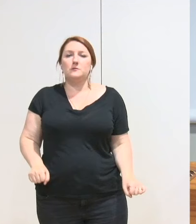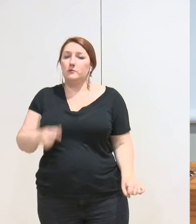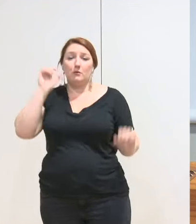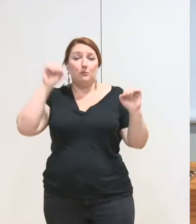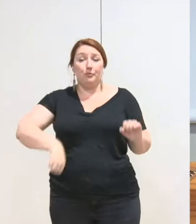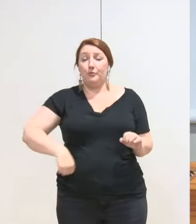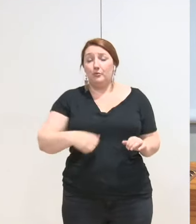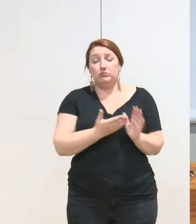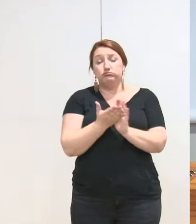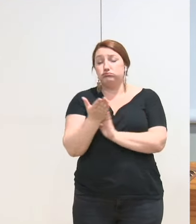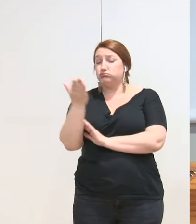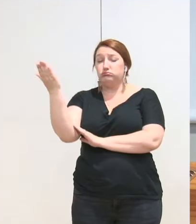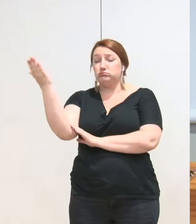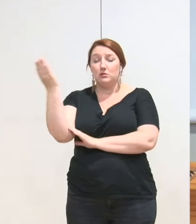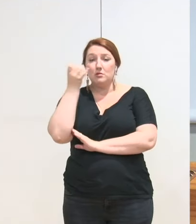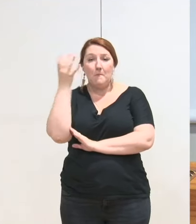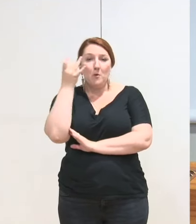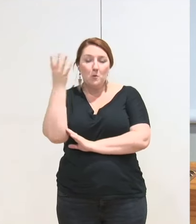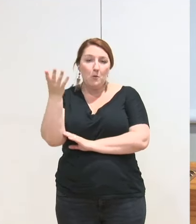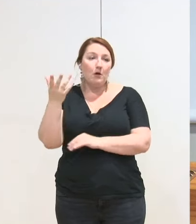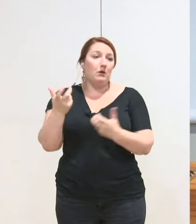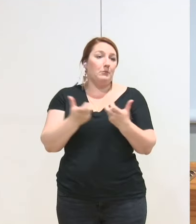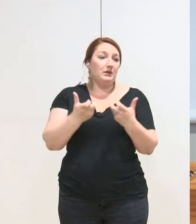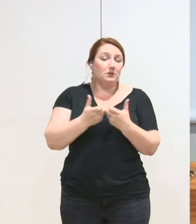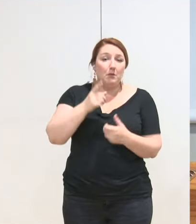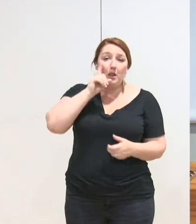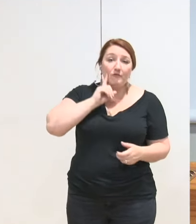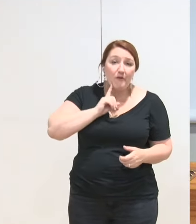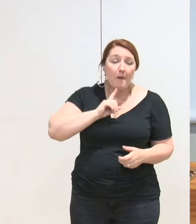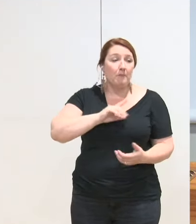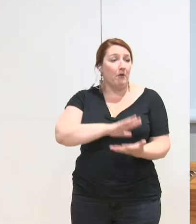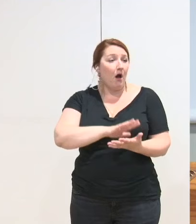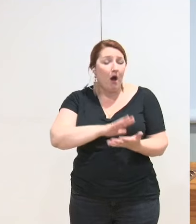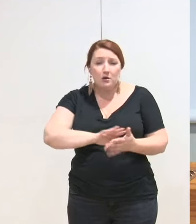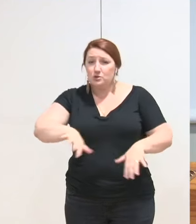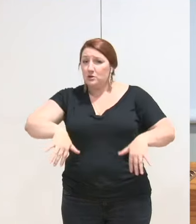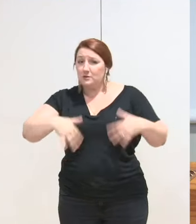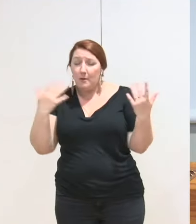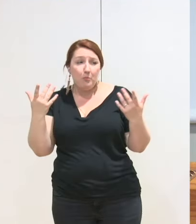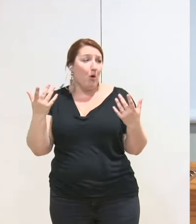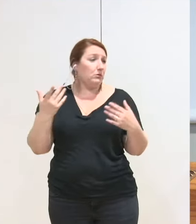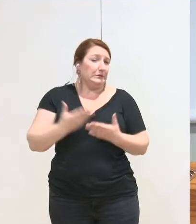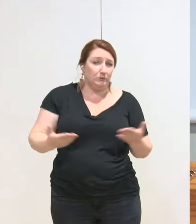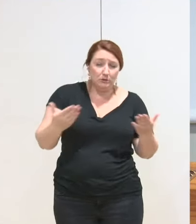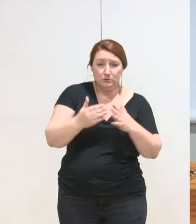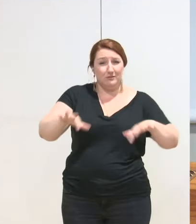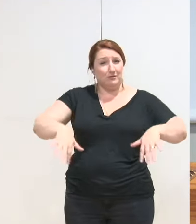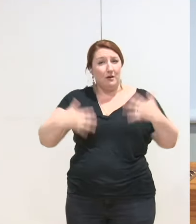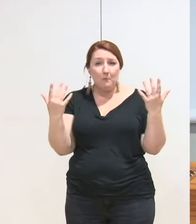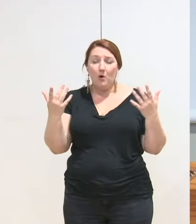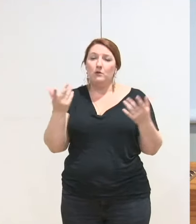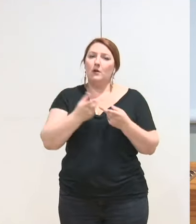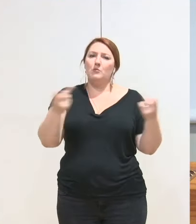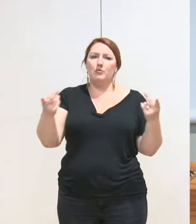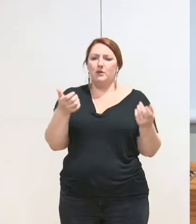possibles et ce sont notamment les femmes de tout âges et de toutes condition qui sont les premières à être exclues de cet